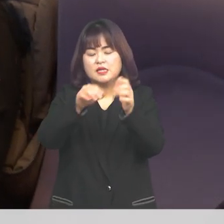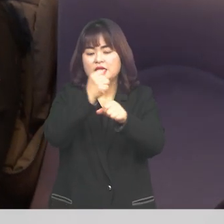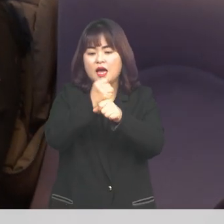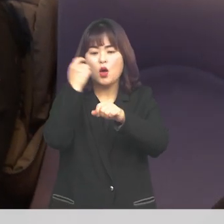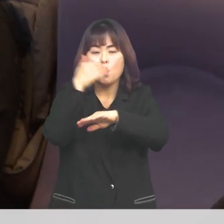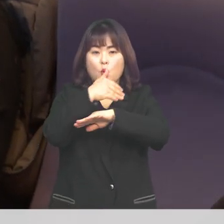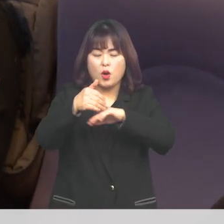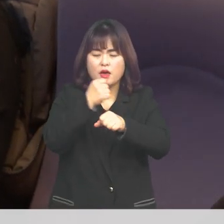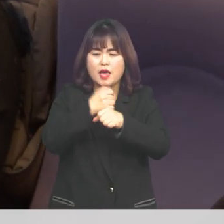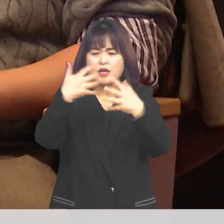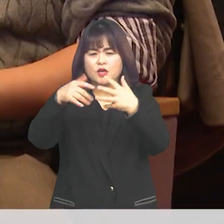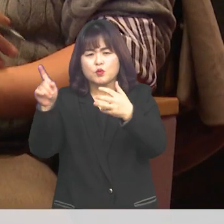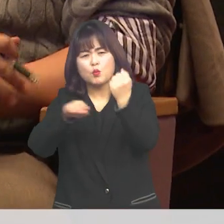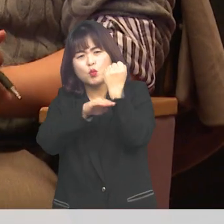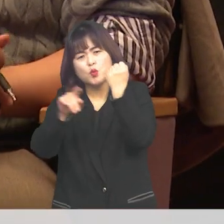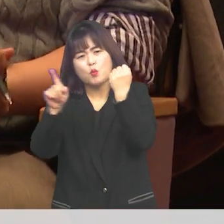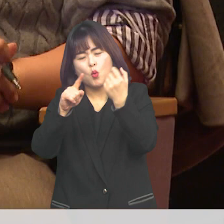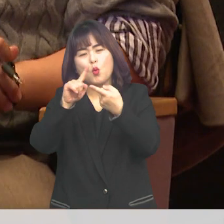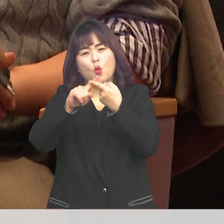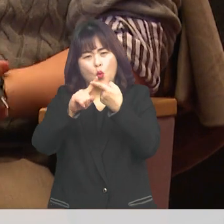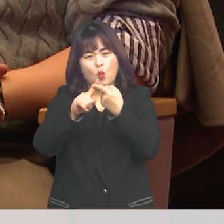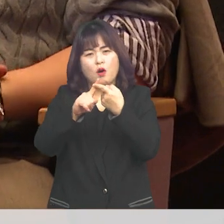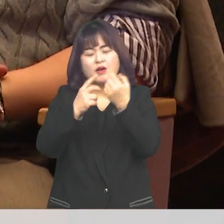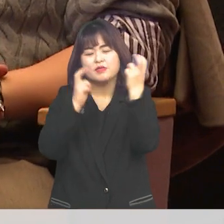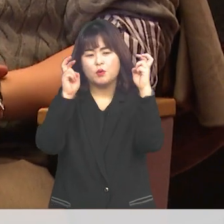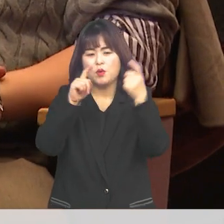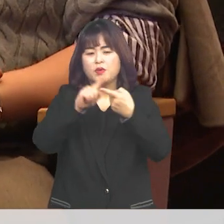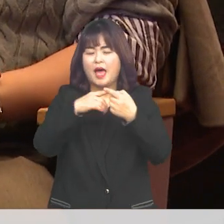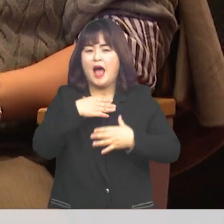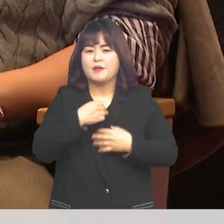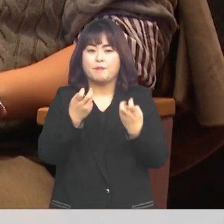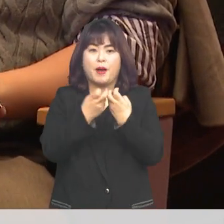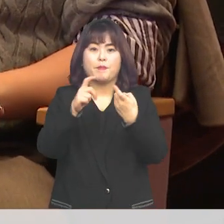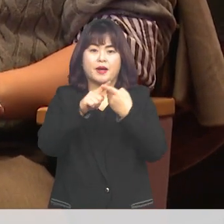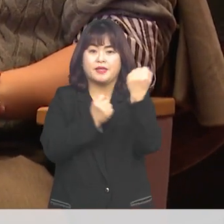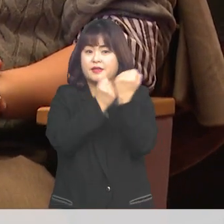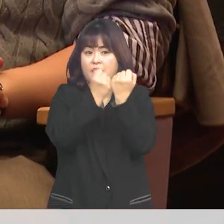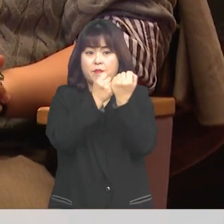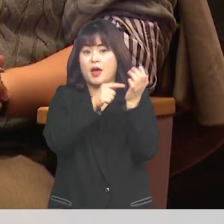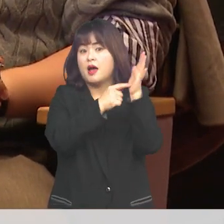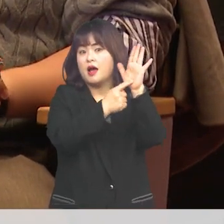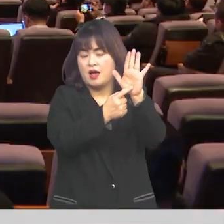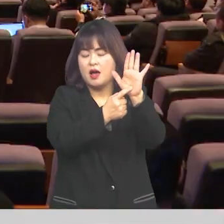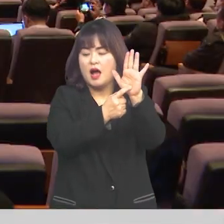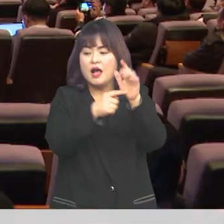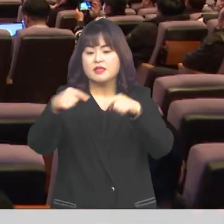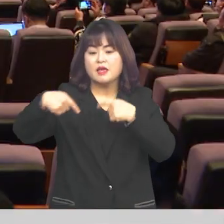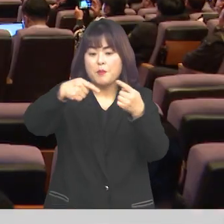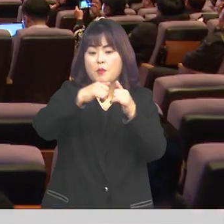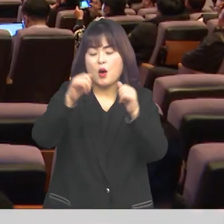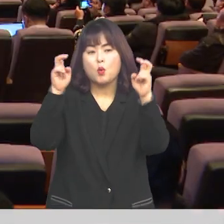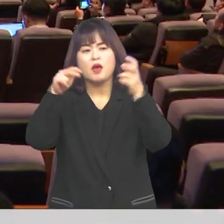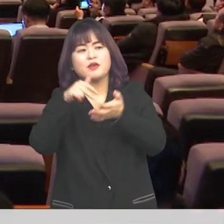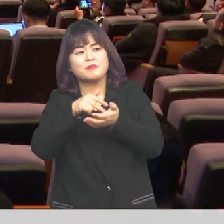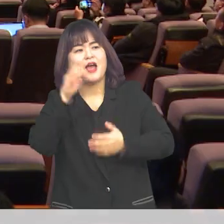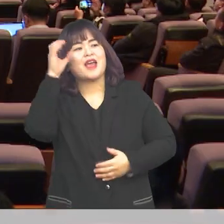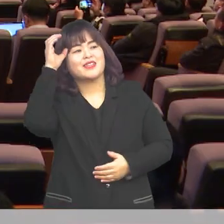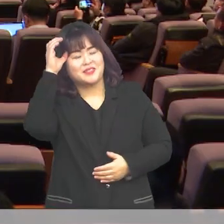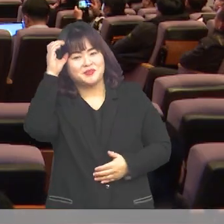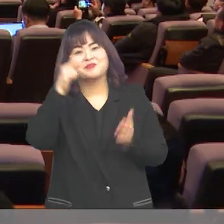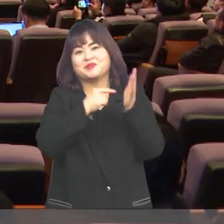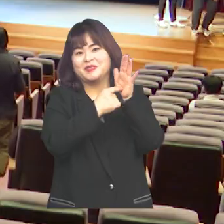투입장비 유형과 기준, 참여 대상 기업 관련 기준, 안전방안 등에 대한 설명이 이뤄졌고 참석한 기업들은